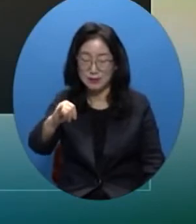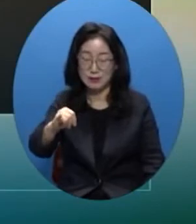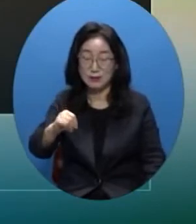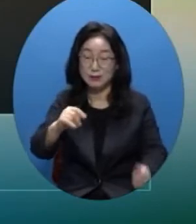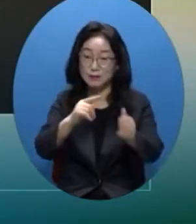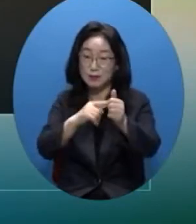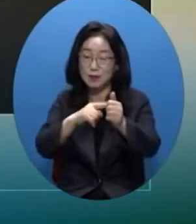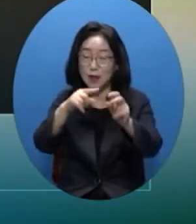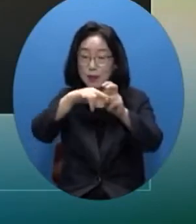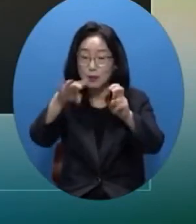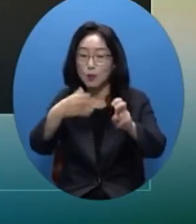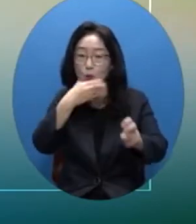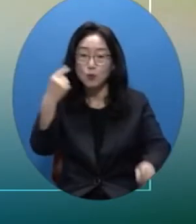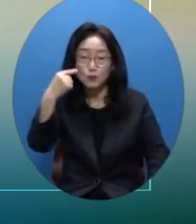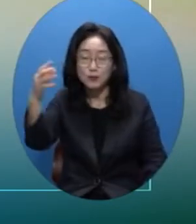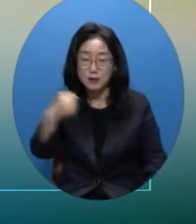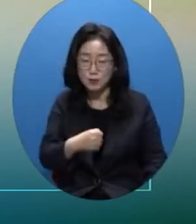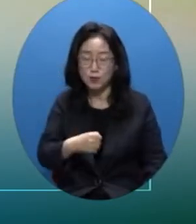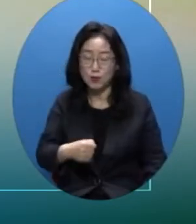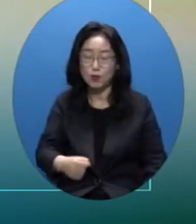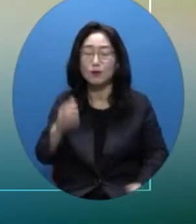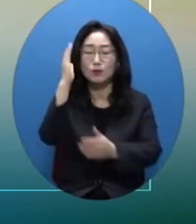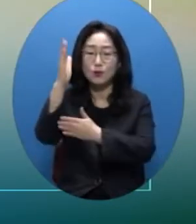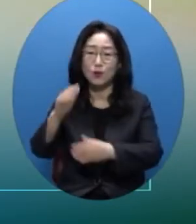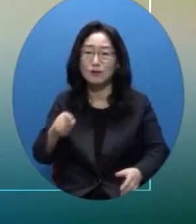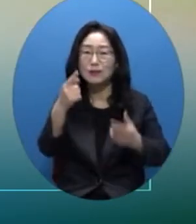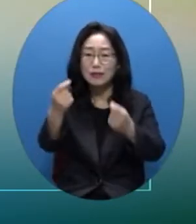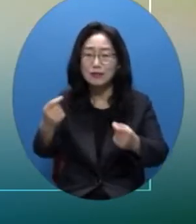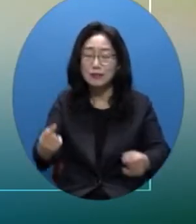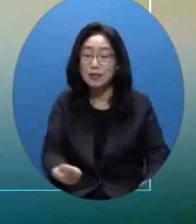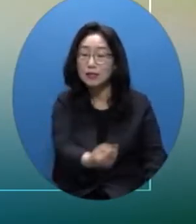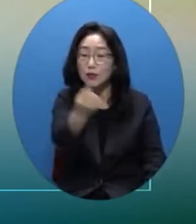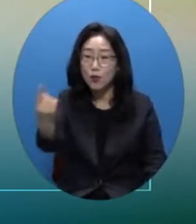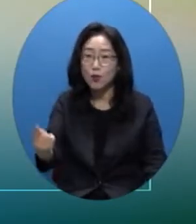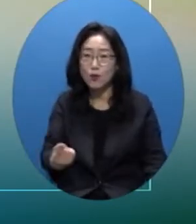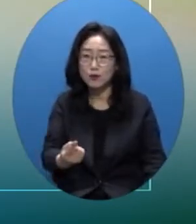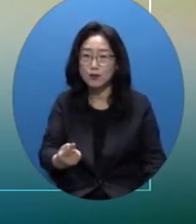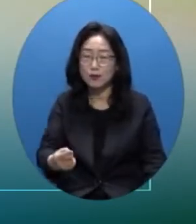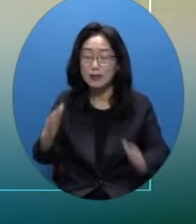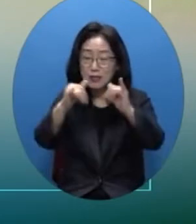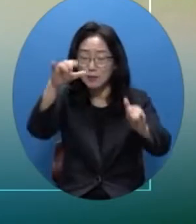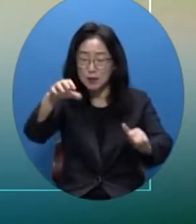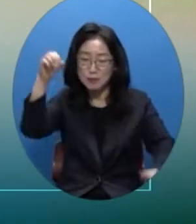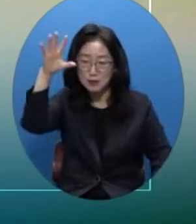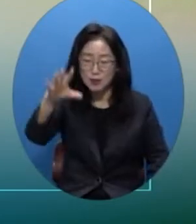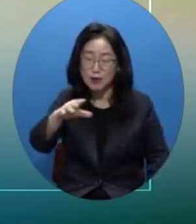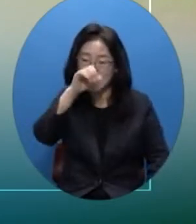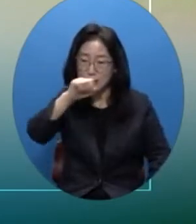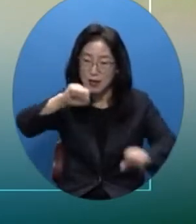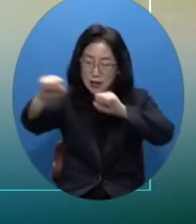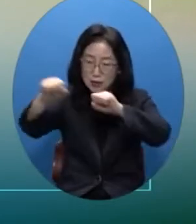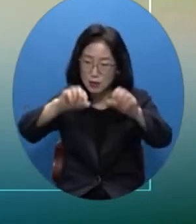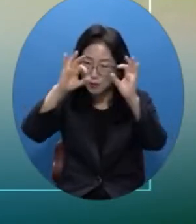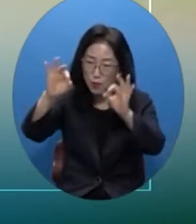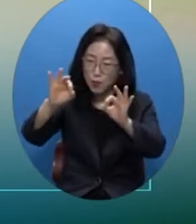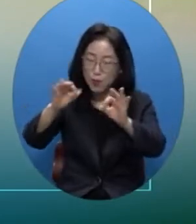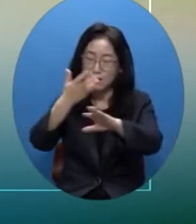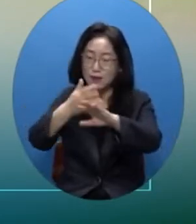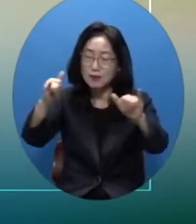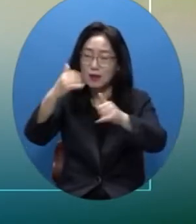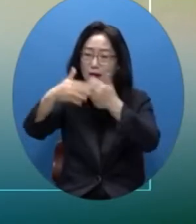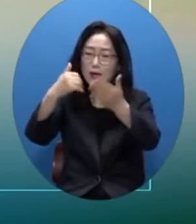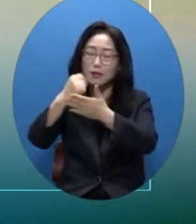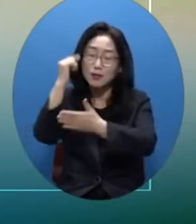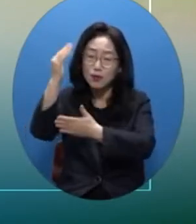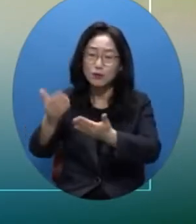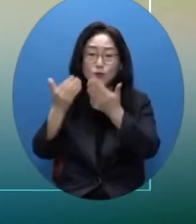를 가지고 날 설계했습니다 이같이 너희 빛이 사람 앞에 비치게 하여 그들로 너희 착한 행실을 보고 하늘에 계신 너희 아버지께 영광을 돌리게 하라 이 설교를